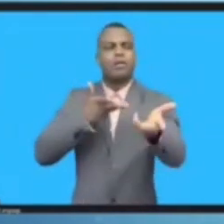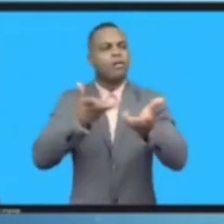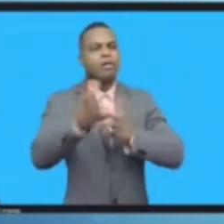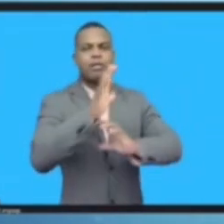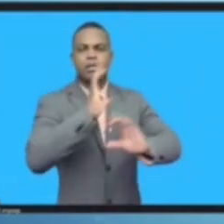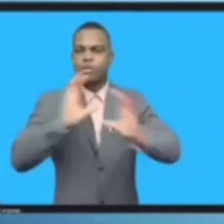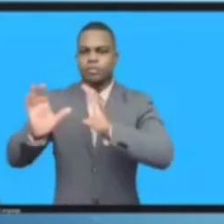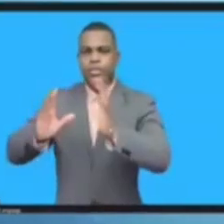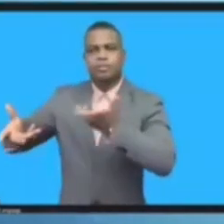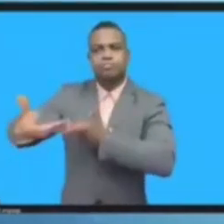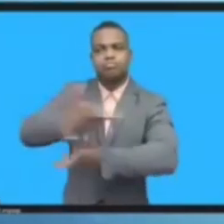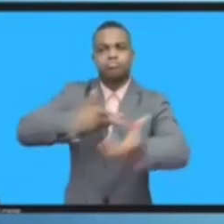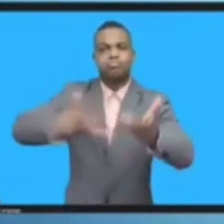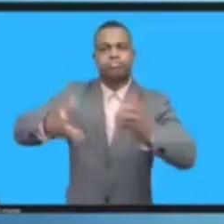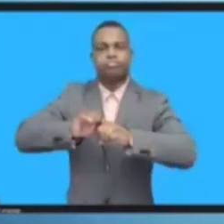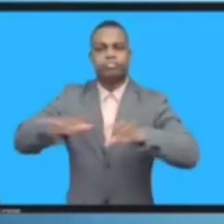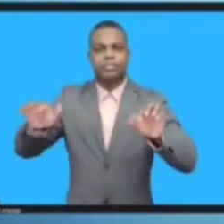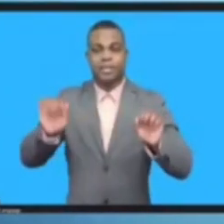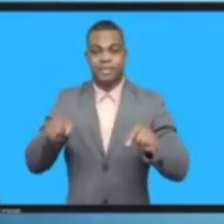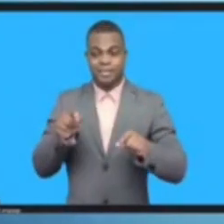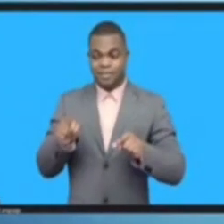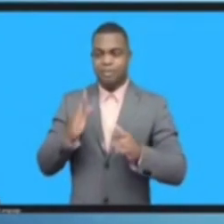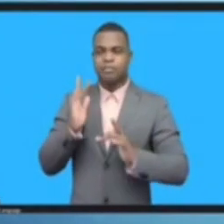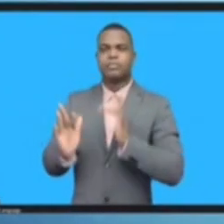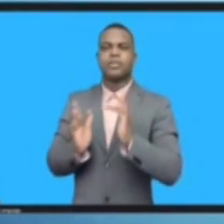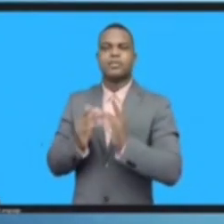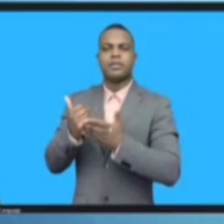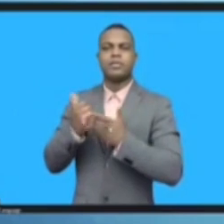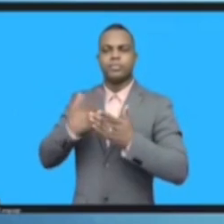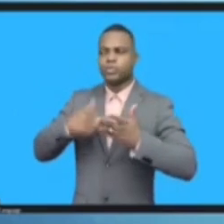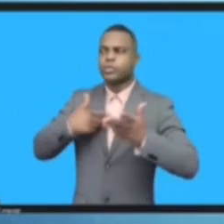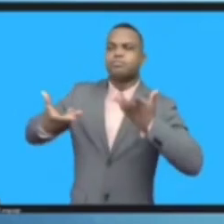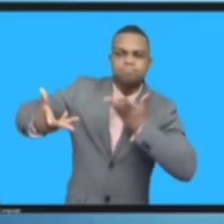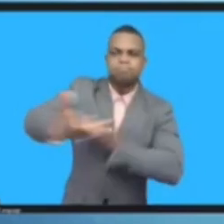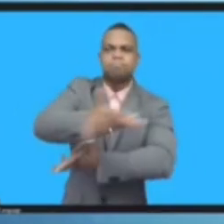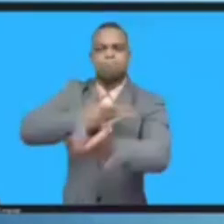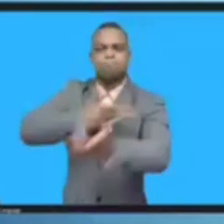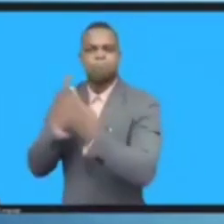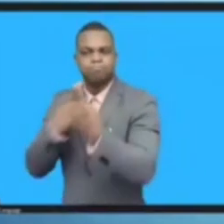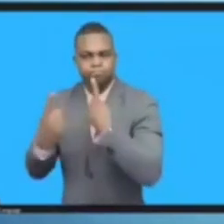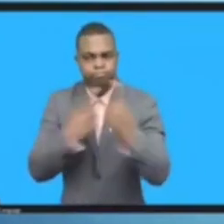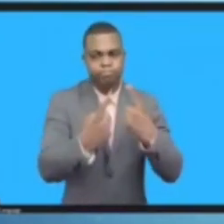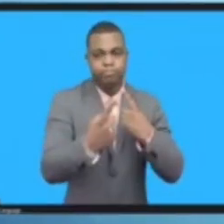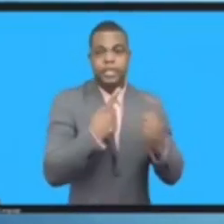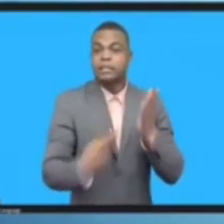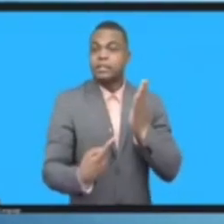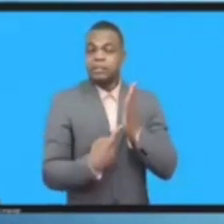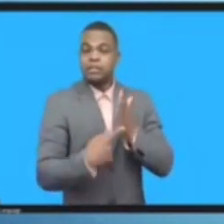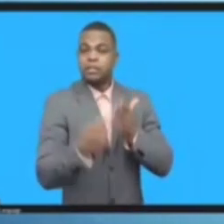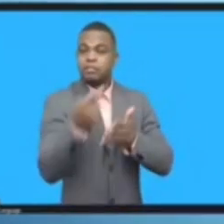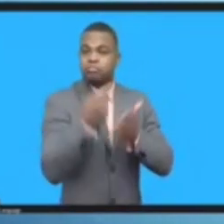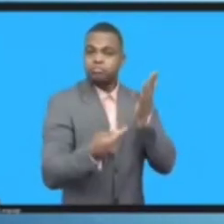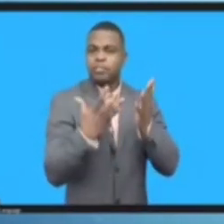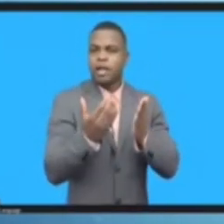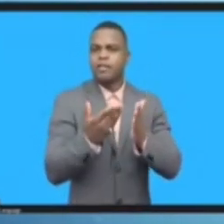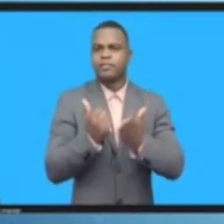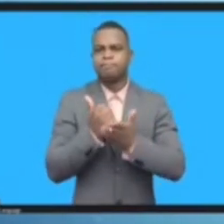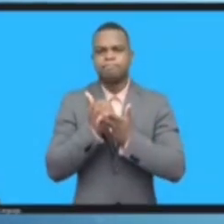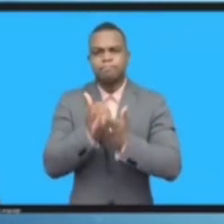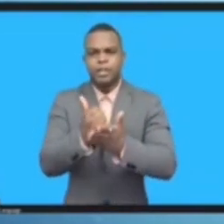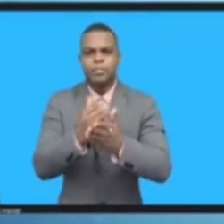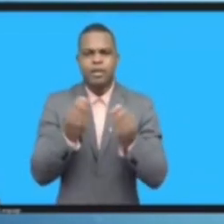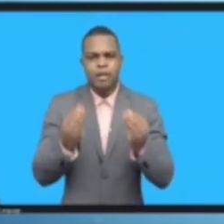en interopérabilité pour tous, de partout, du point de vue technique. À chaque fois que vous vous rendez sur